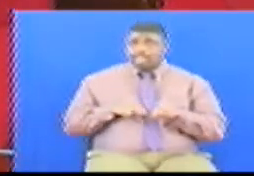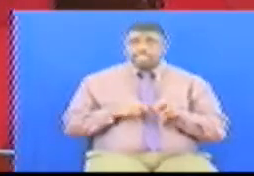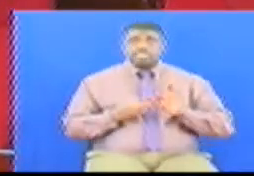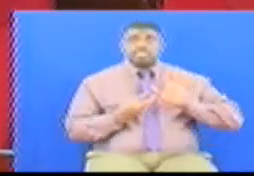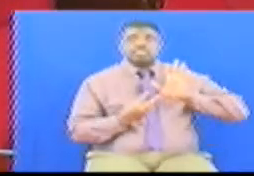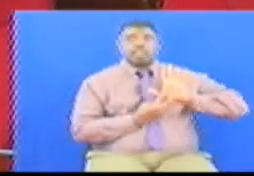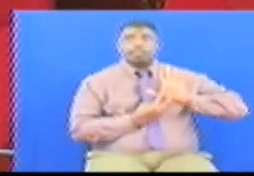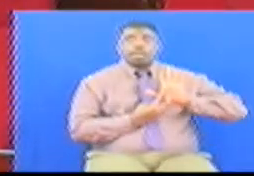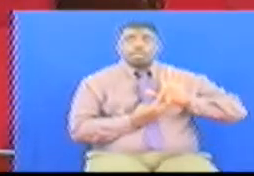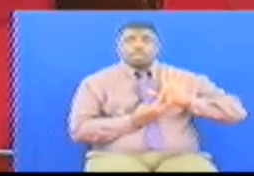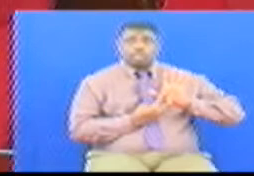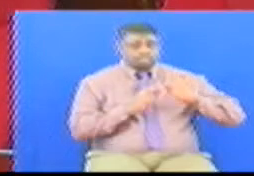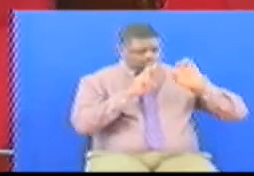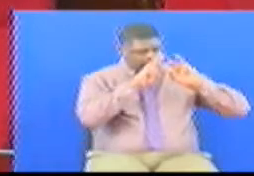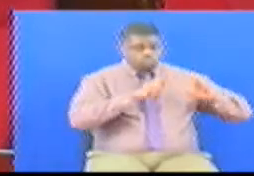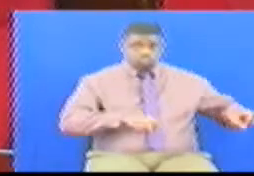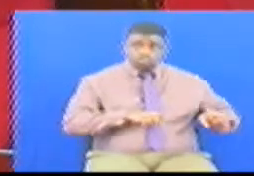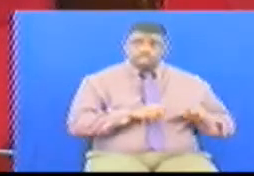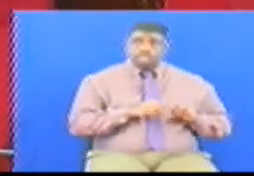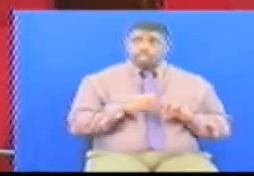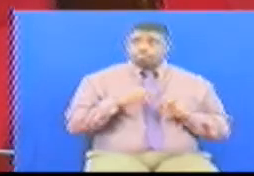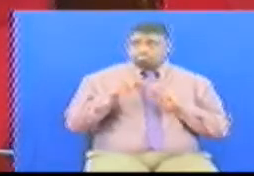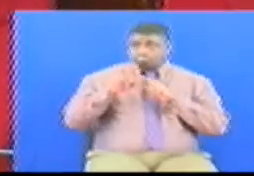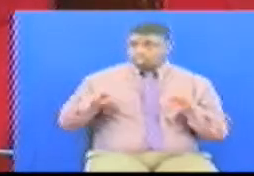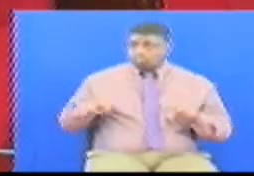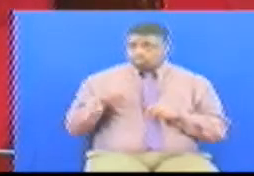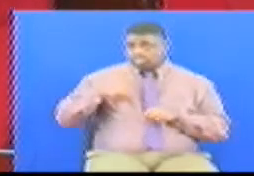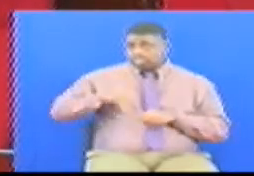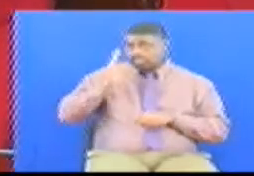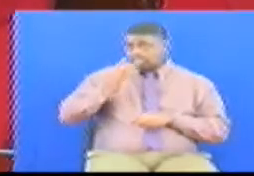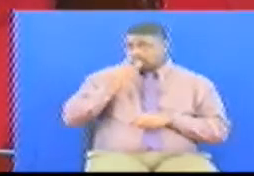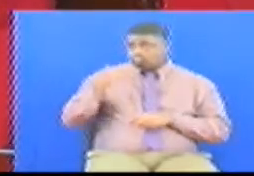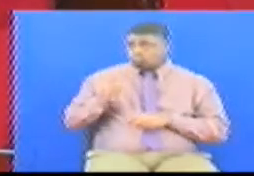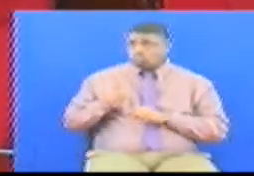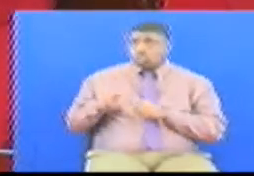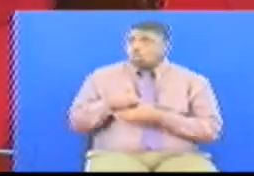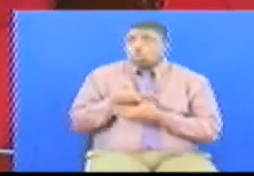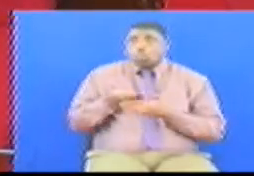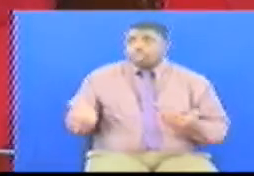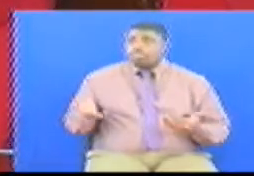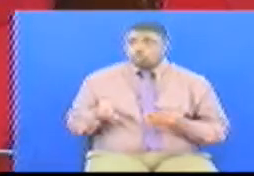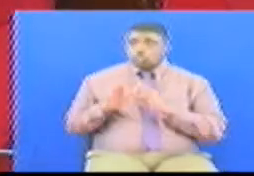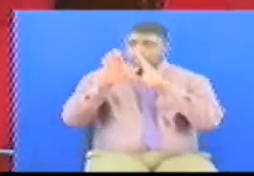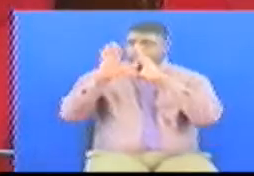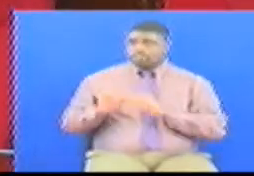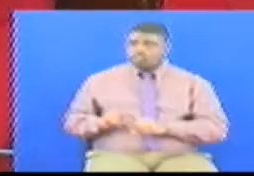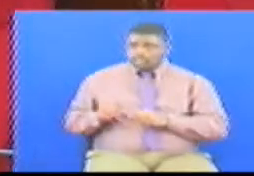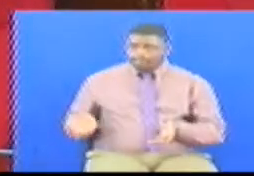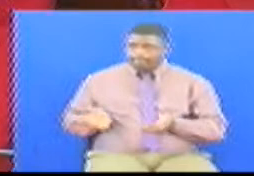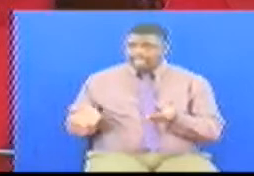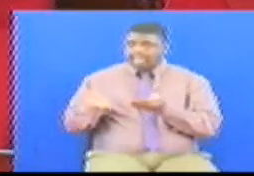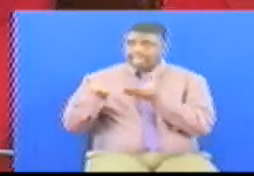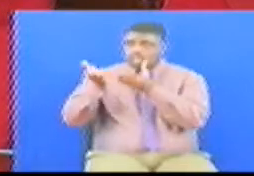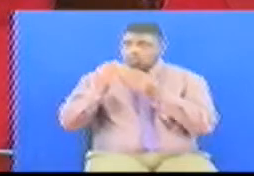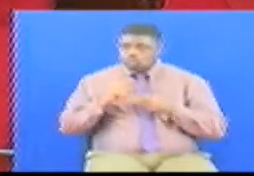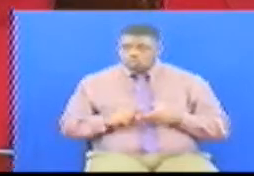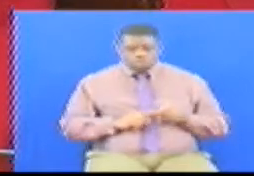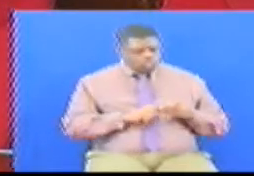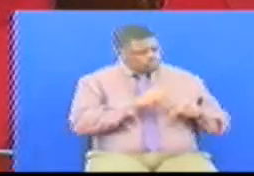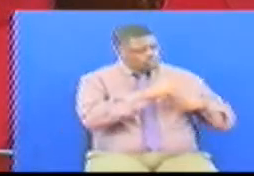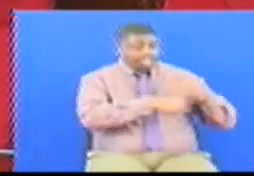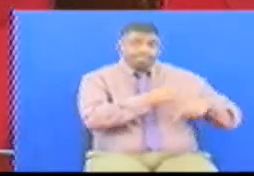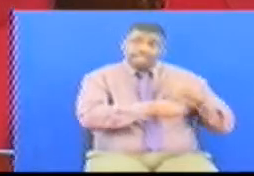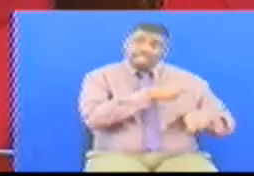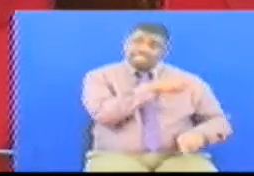saba iliyokaguliwa CAG alibaini kutokuwepo taarifa za maendeleo ya miradi project progress report, na